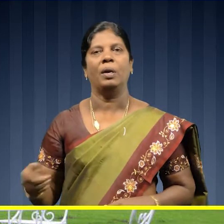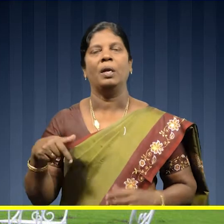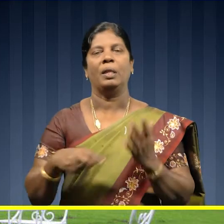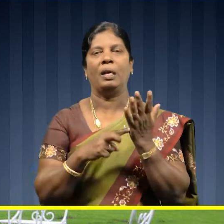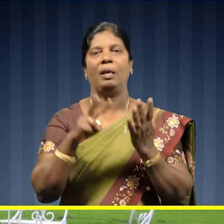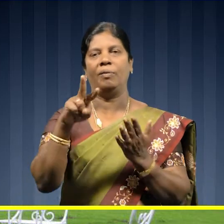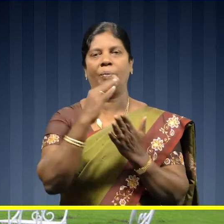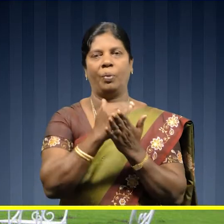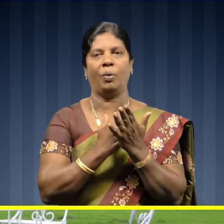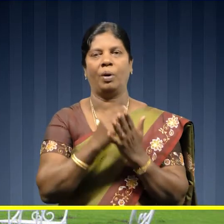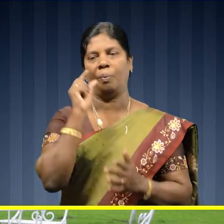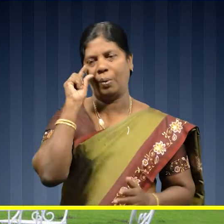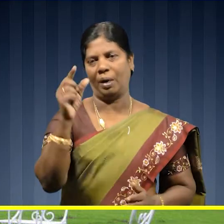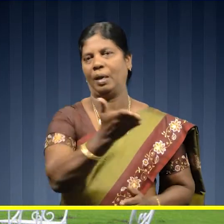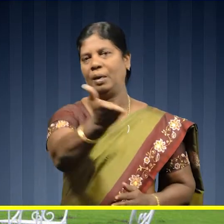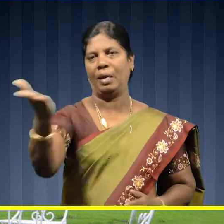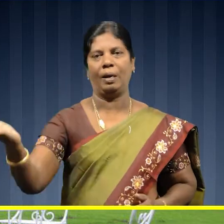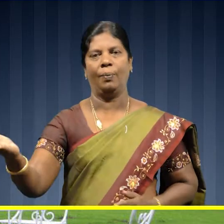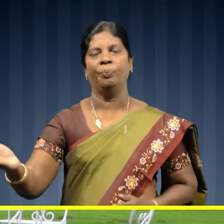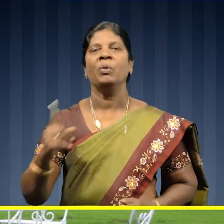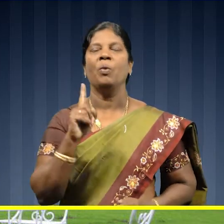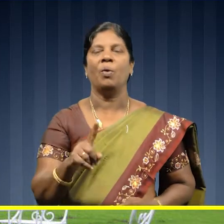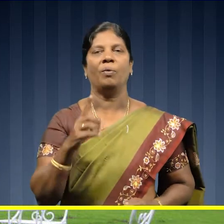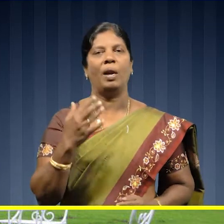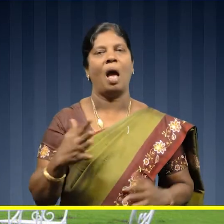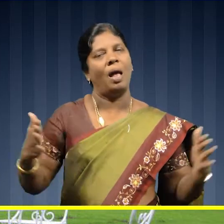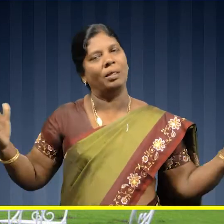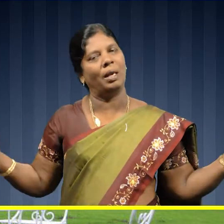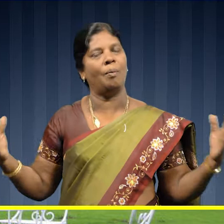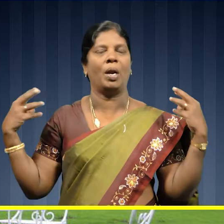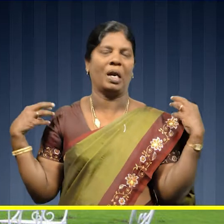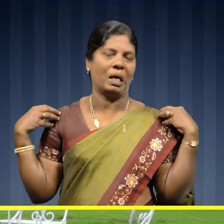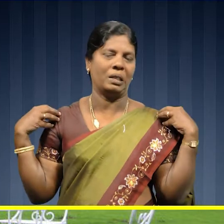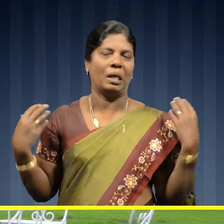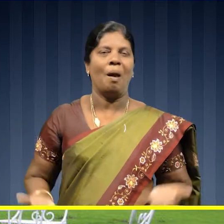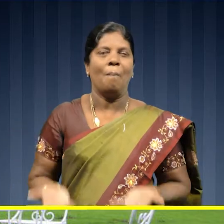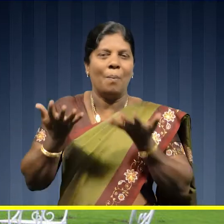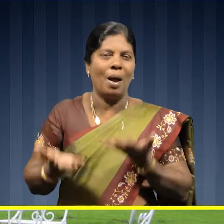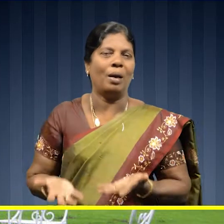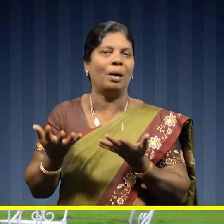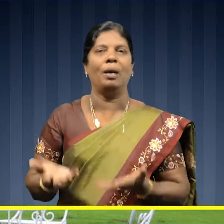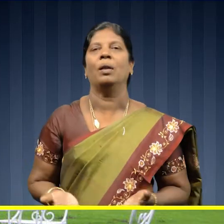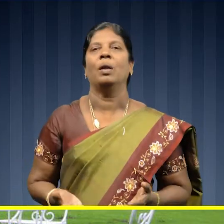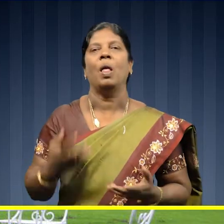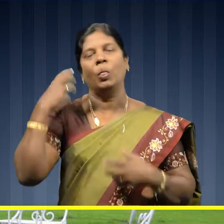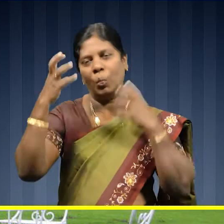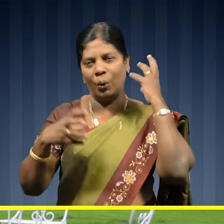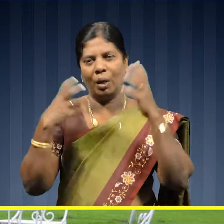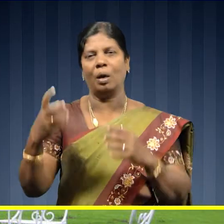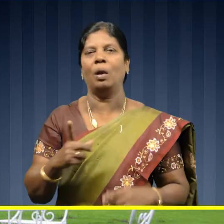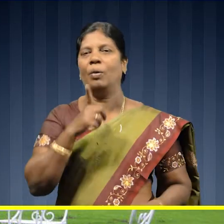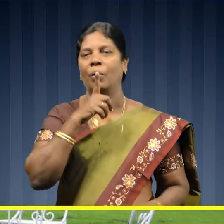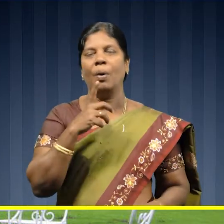நண்பர்களே, இந்த தொலைக்காட்சி நிகழ்ச்சியை பார்க்கிற நீங்கள் ஒருவேளை அதிகமான கஷ்டங்களிலோ,